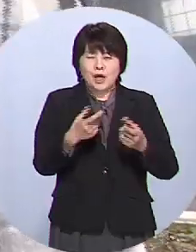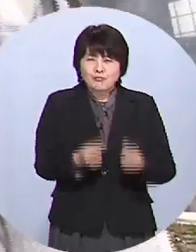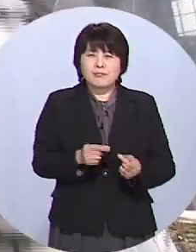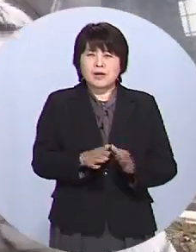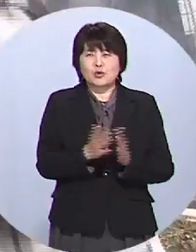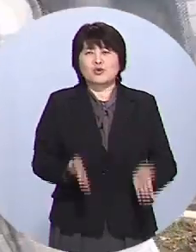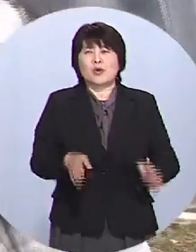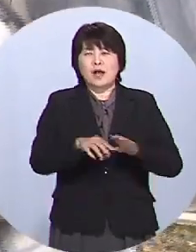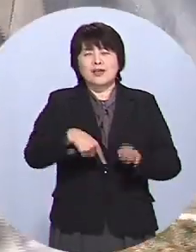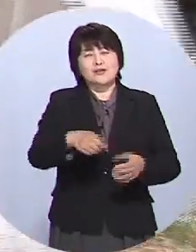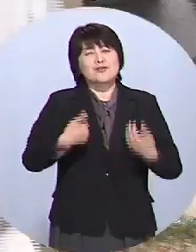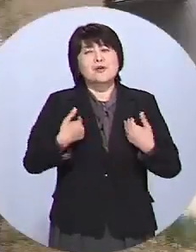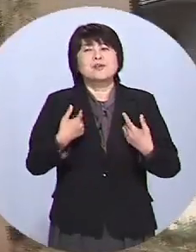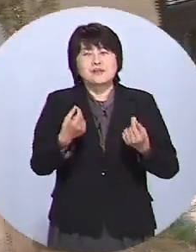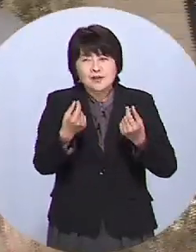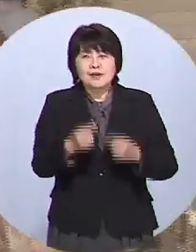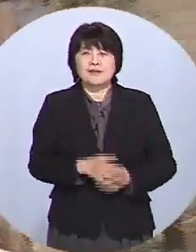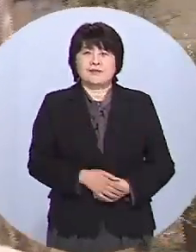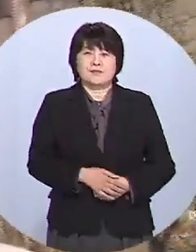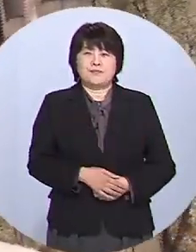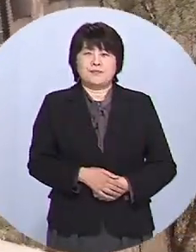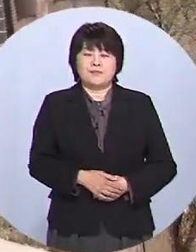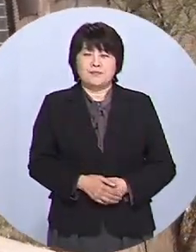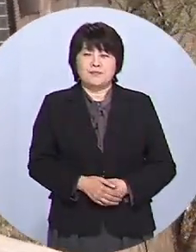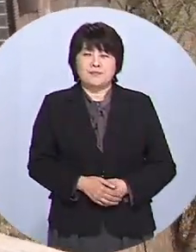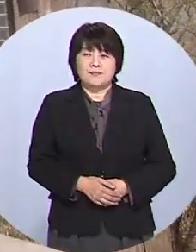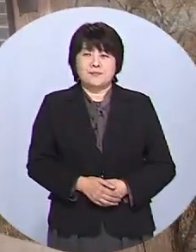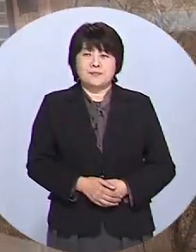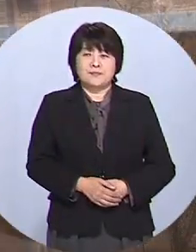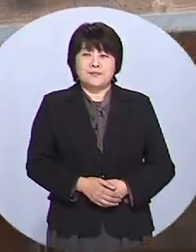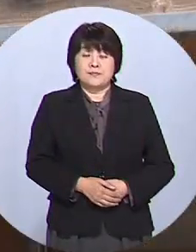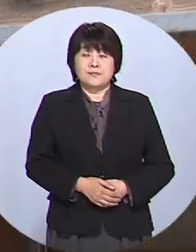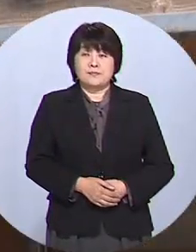館に行かないとですね。行ってきます。